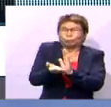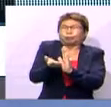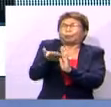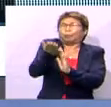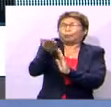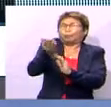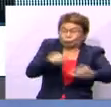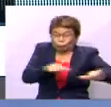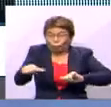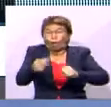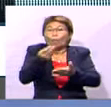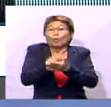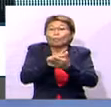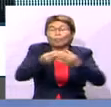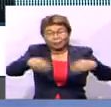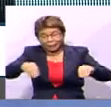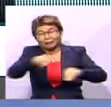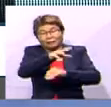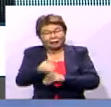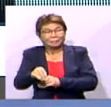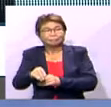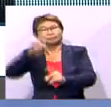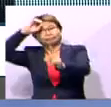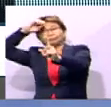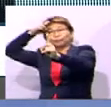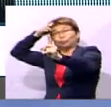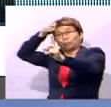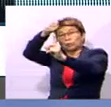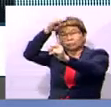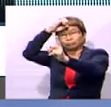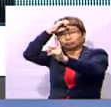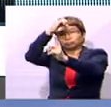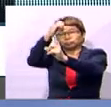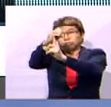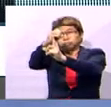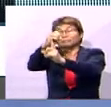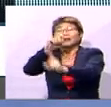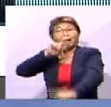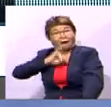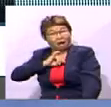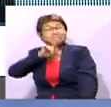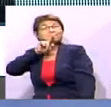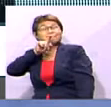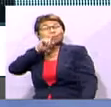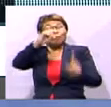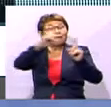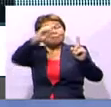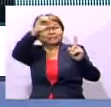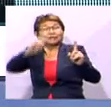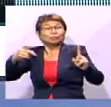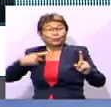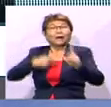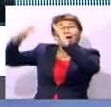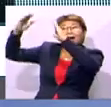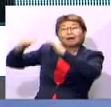capital market. Towards this objective, I can assure you that we can expect